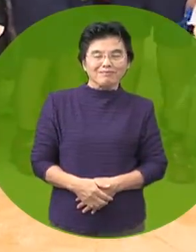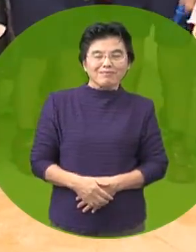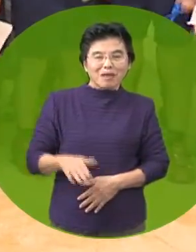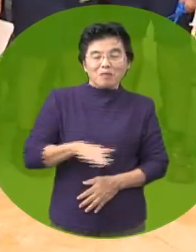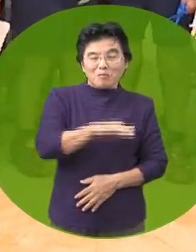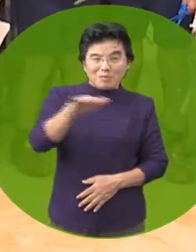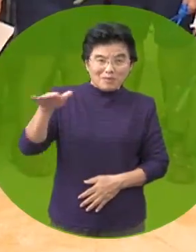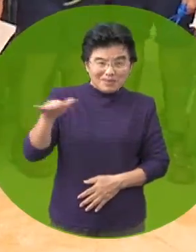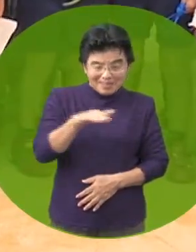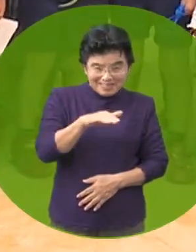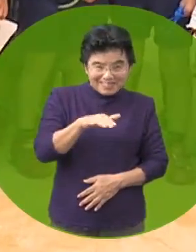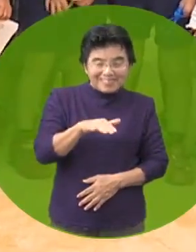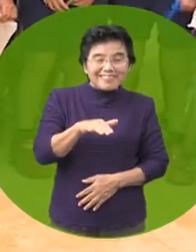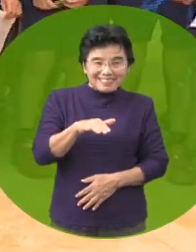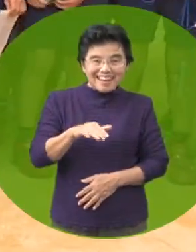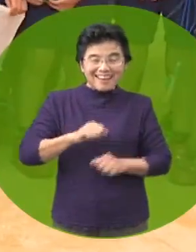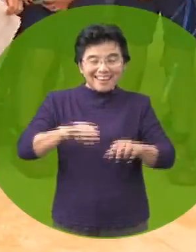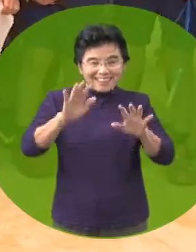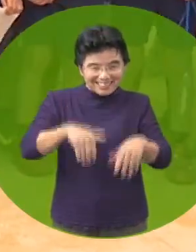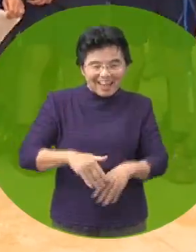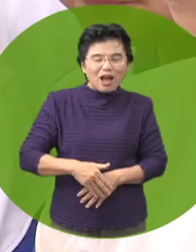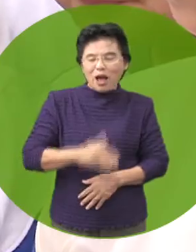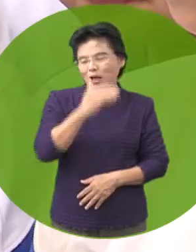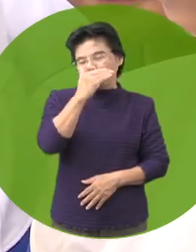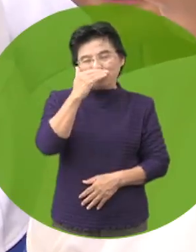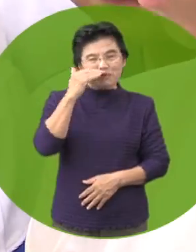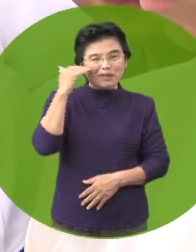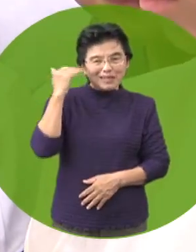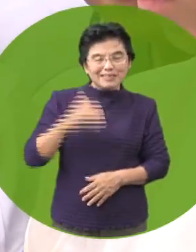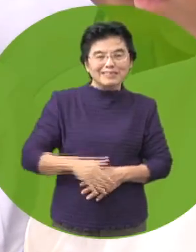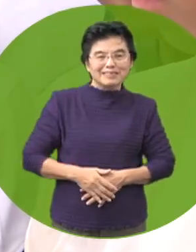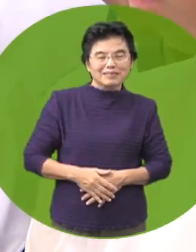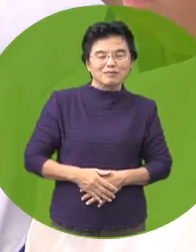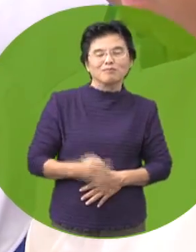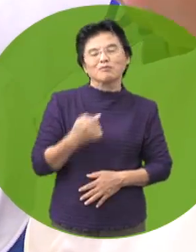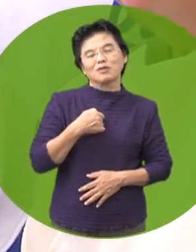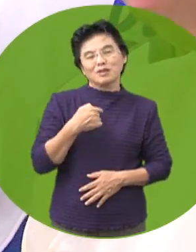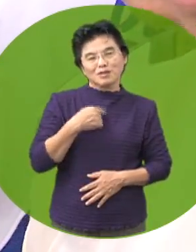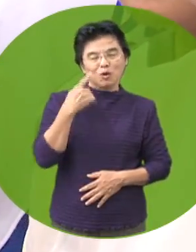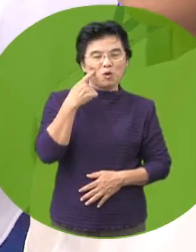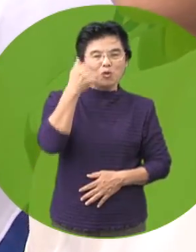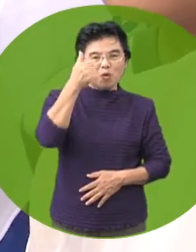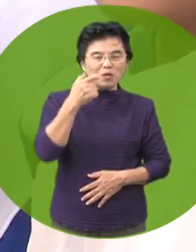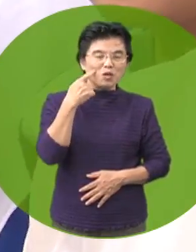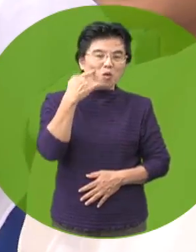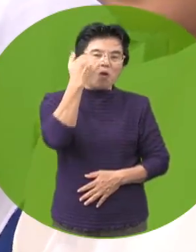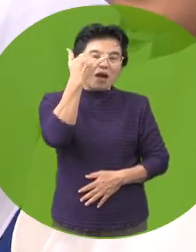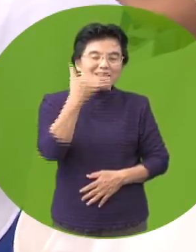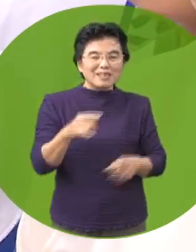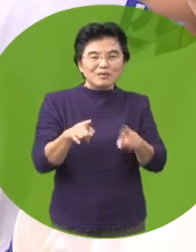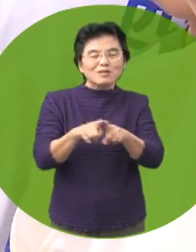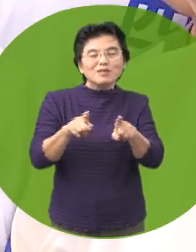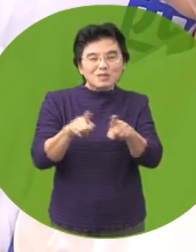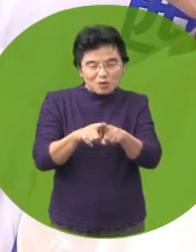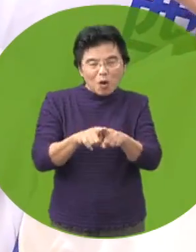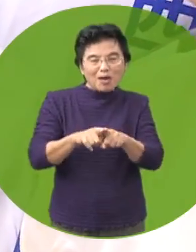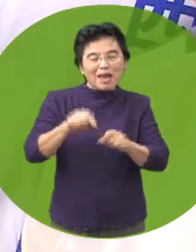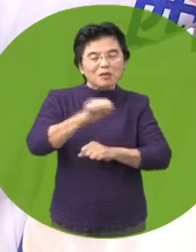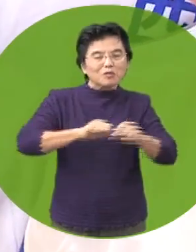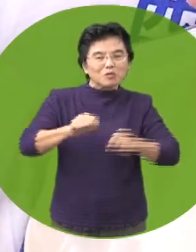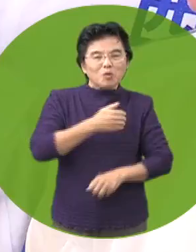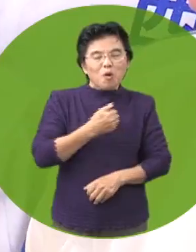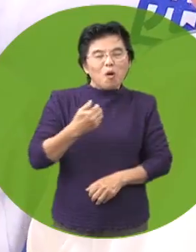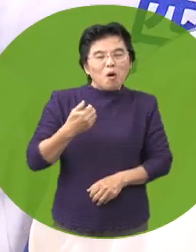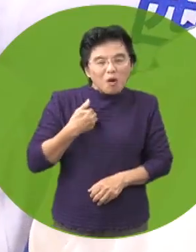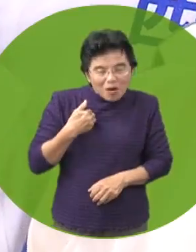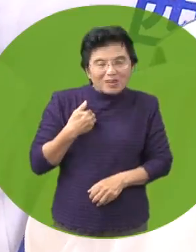みんな優秀だね。 私はお父さんとお母さんと一緒に運動できてと